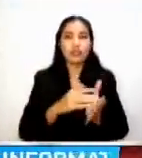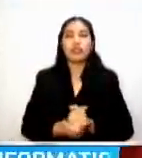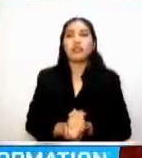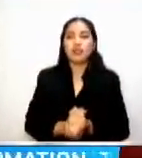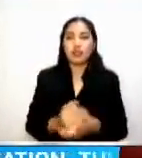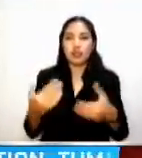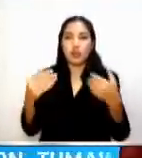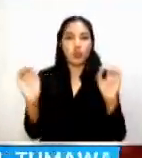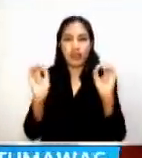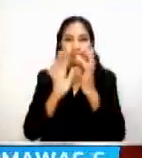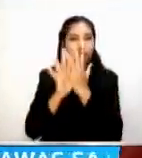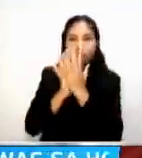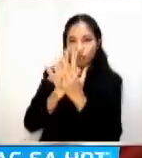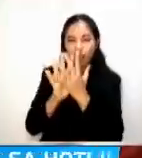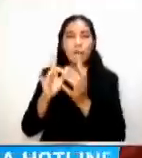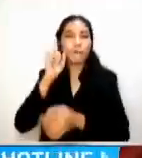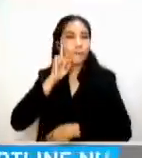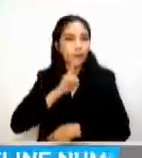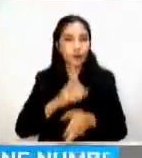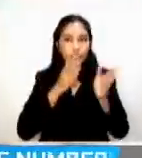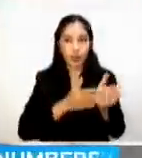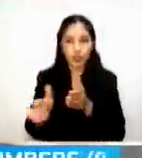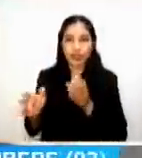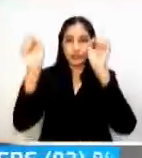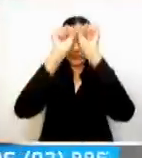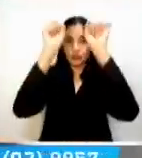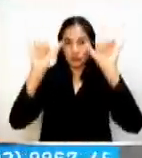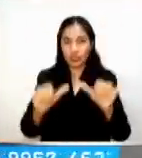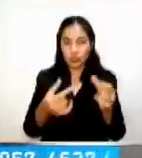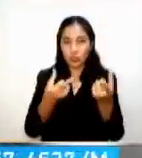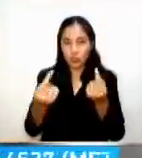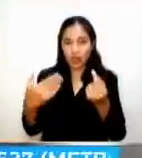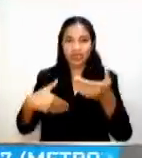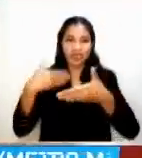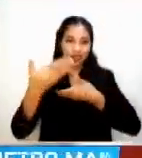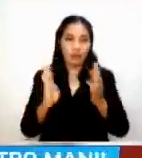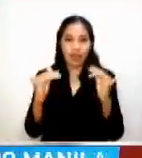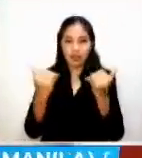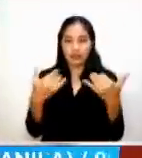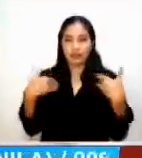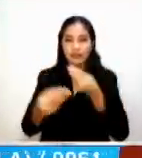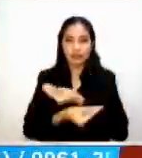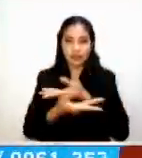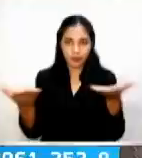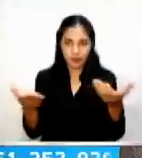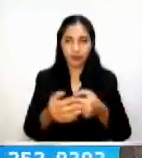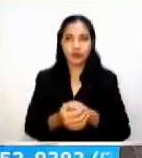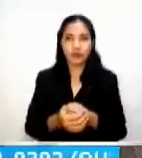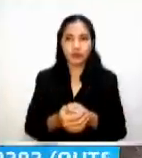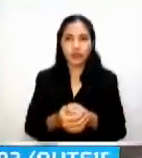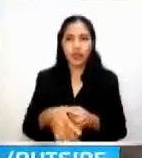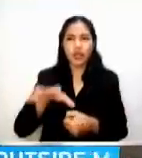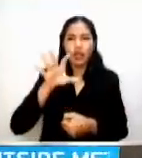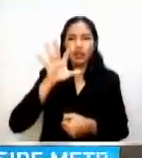pila. Ganito ang sistema na gagawin sa mga susunod pang barangay na magpapamigay ng ayuda. 98 million pesos ang iilabang pondo